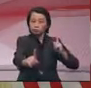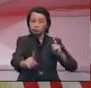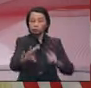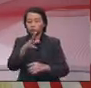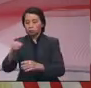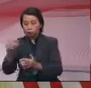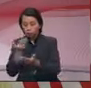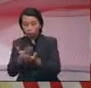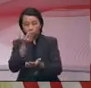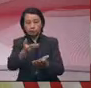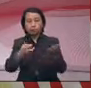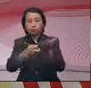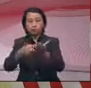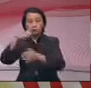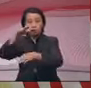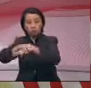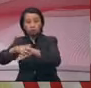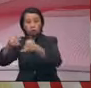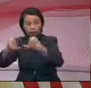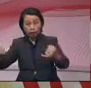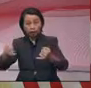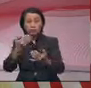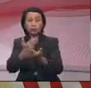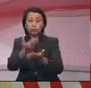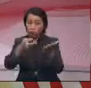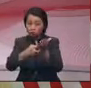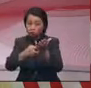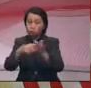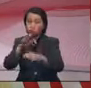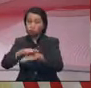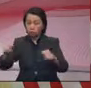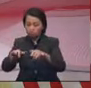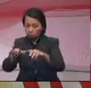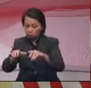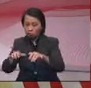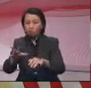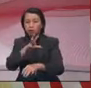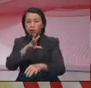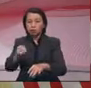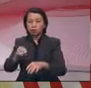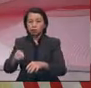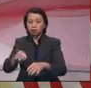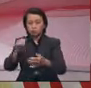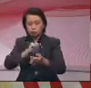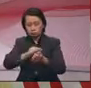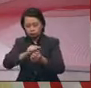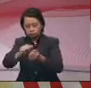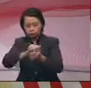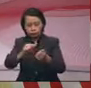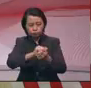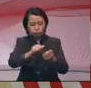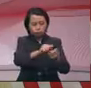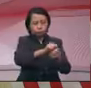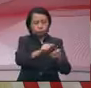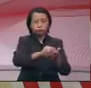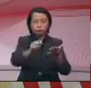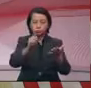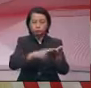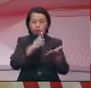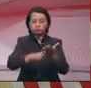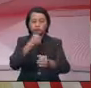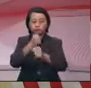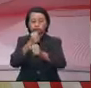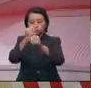tiket atas talian digalakkan dan pembersihan dan disinfeksi secara berskala oleh